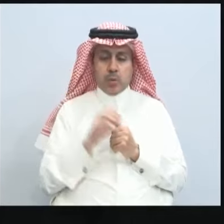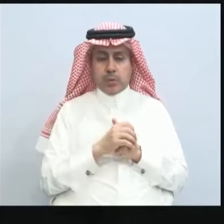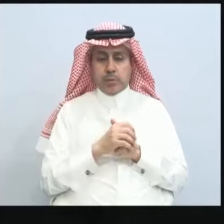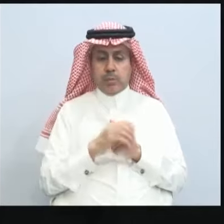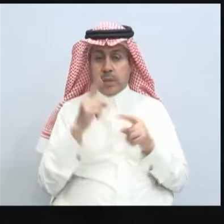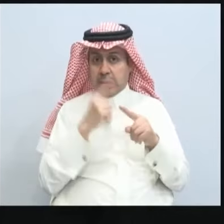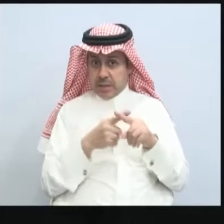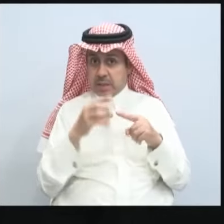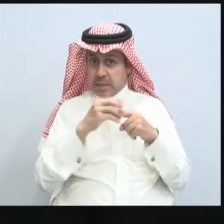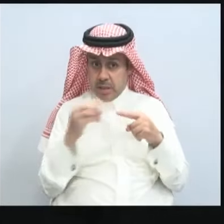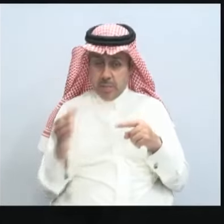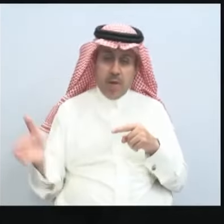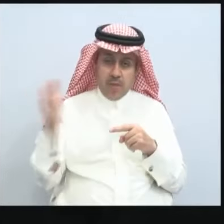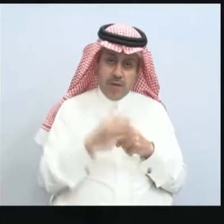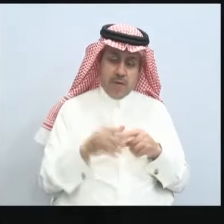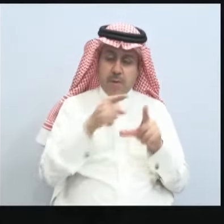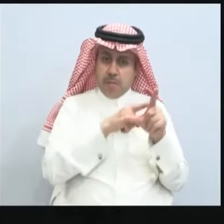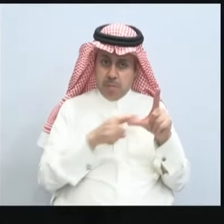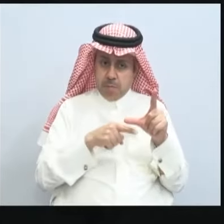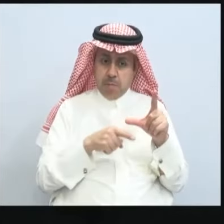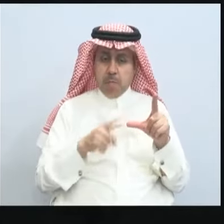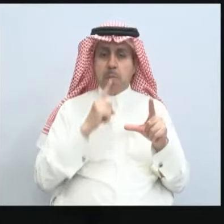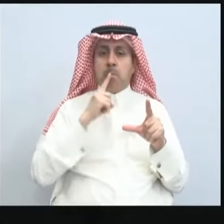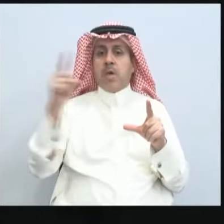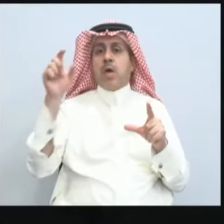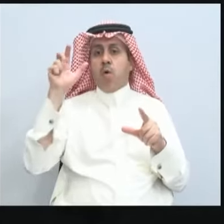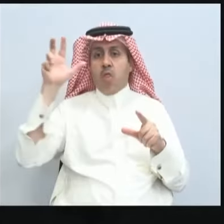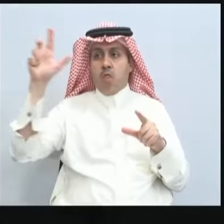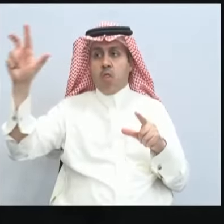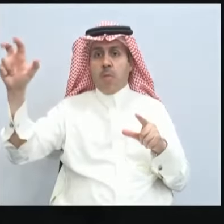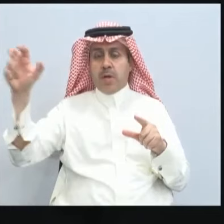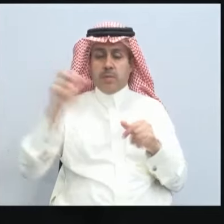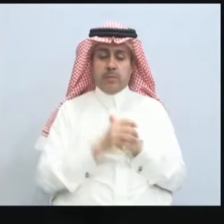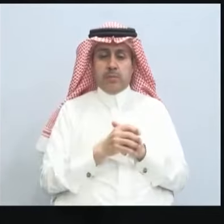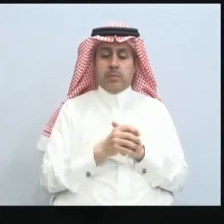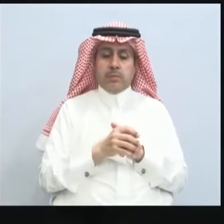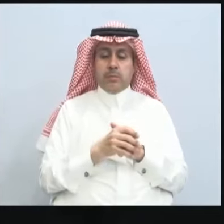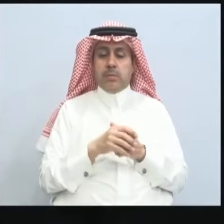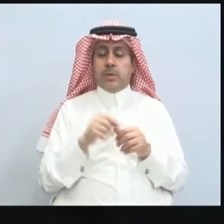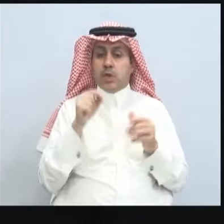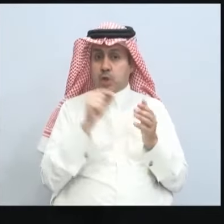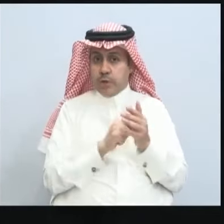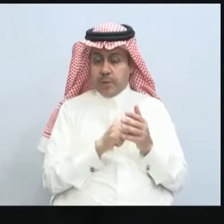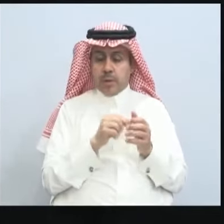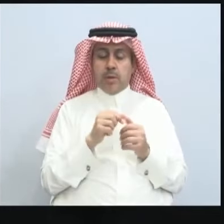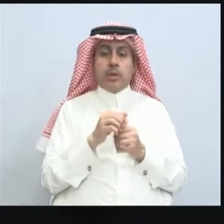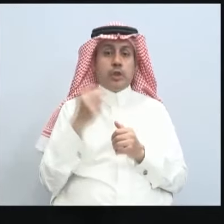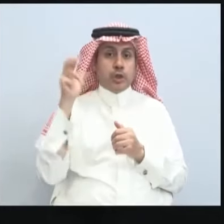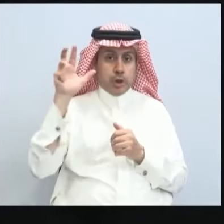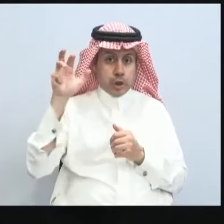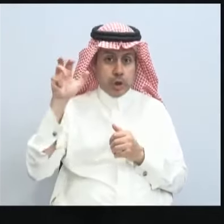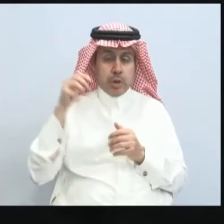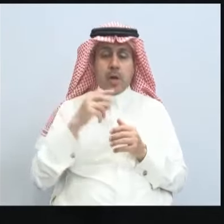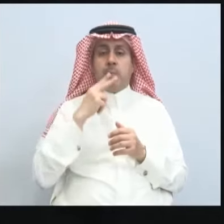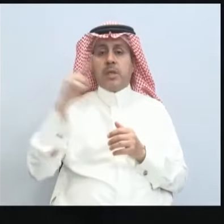الاكس سالبه لازم اضيف على الزاويه 180 درجه ولو كانت الاكس صفر الزاويه اما تكون 90 او تكون 270